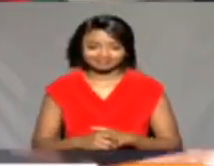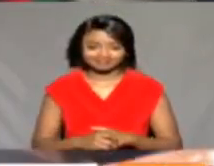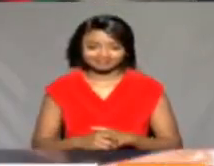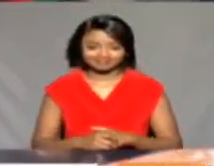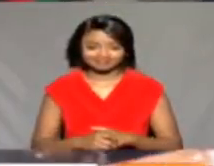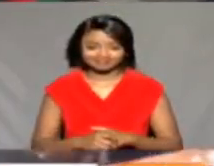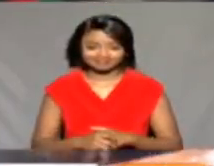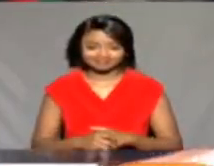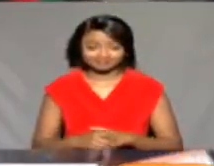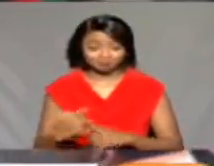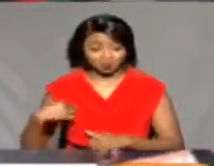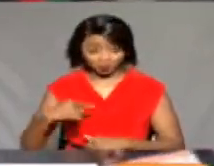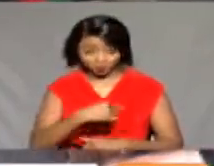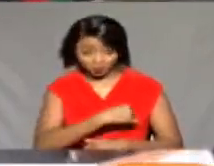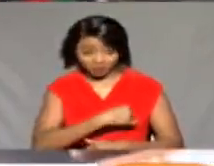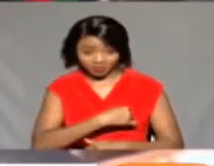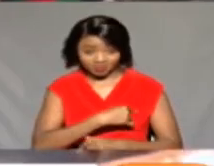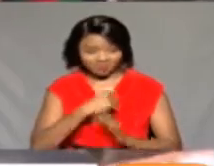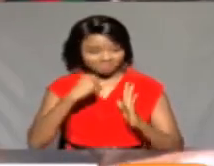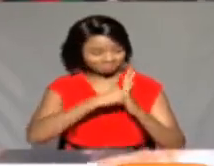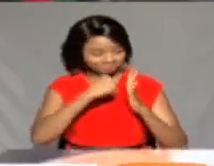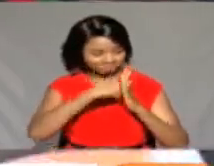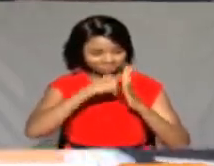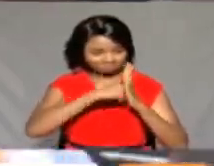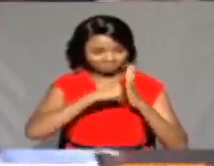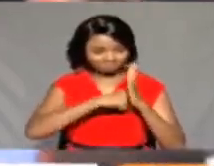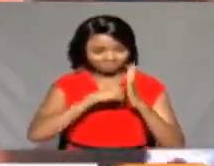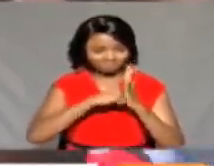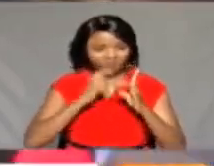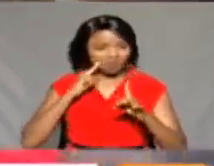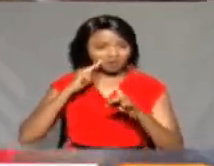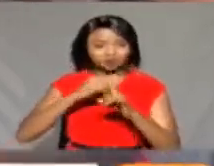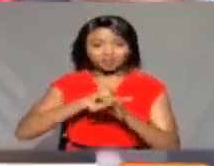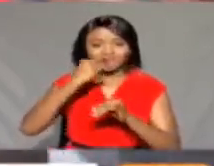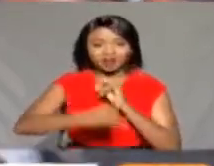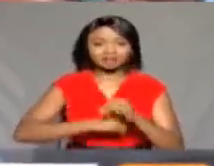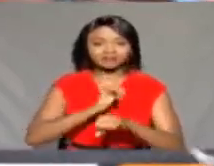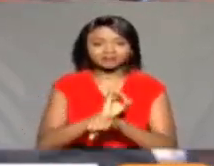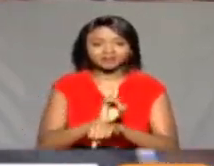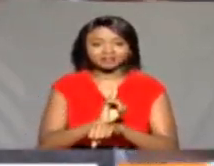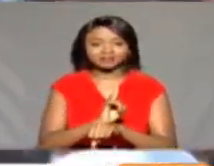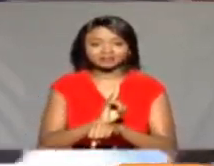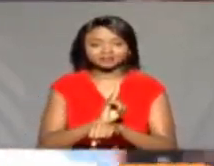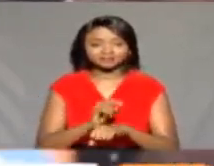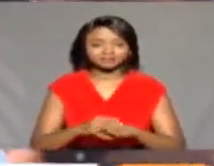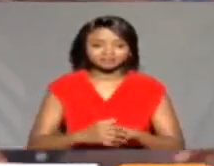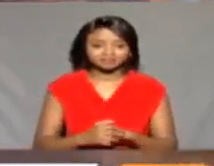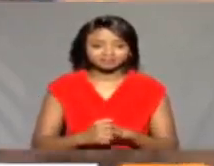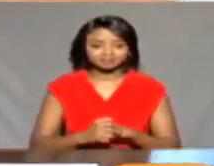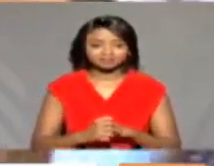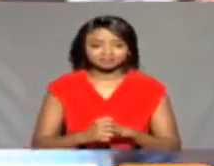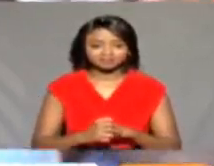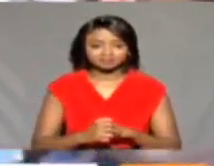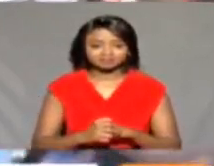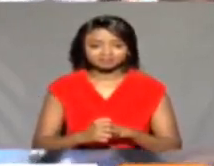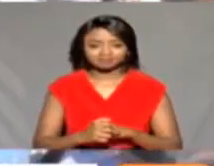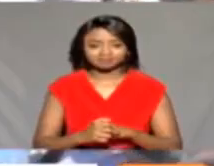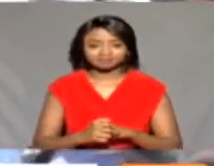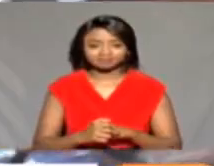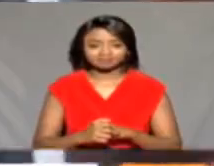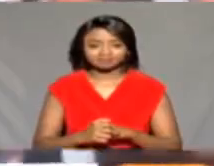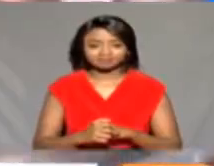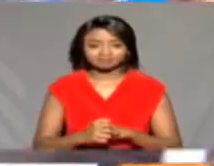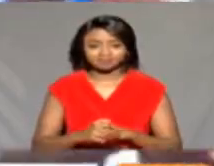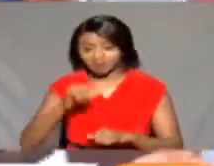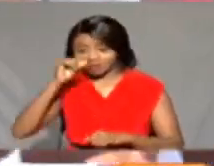Sisi tutapambana mapambano paka dakika ya mwisho. Ikiwa